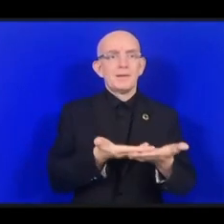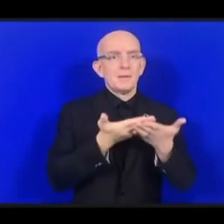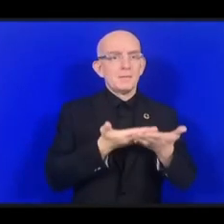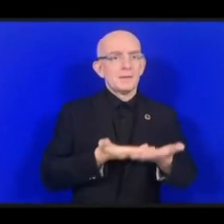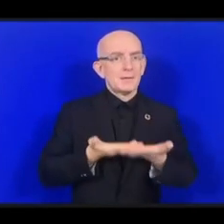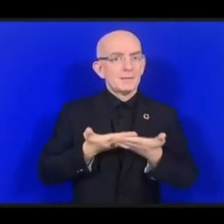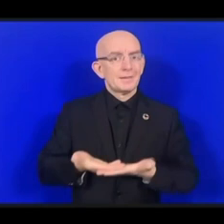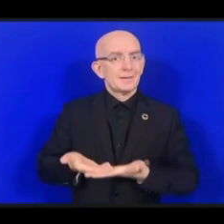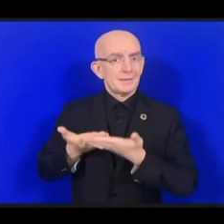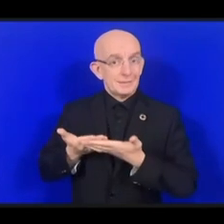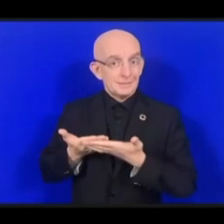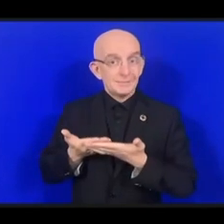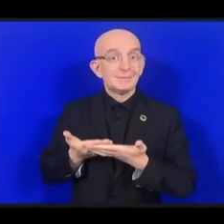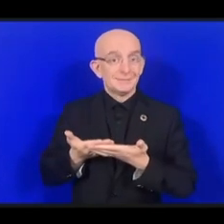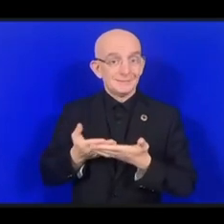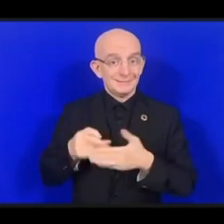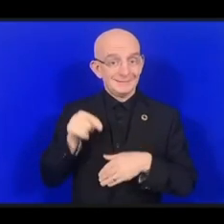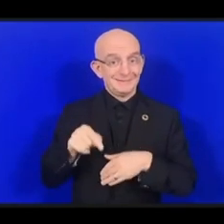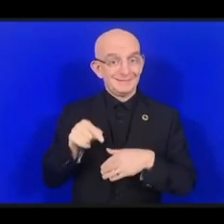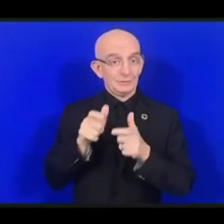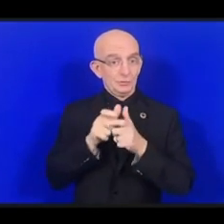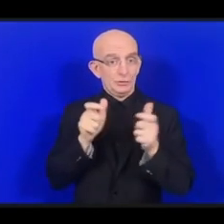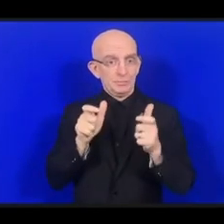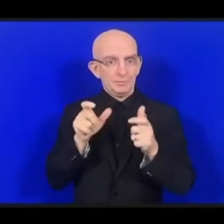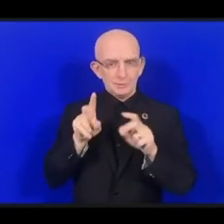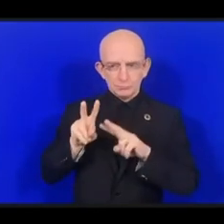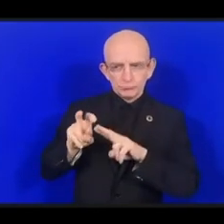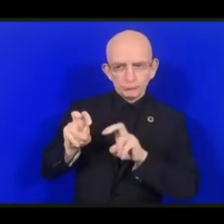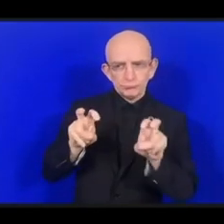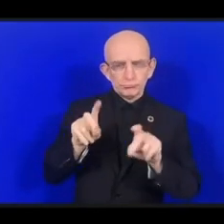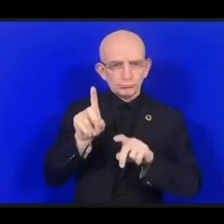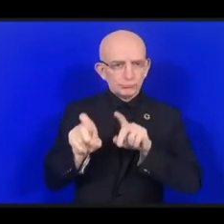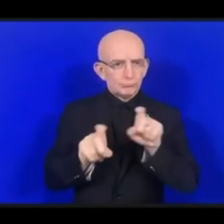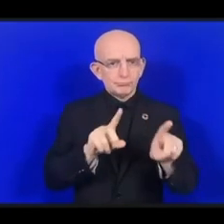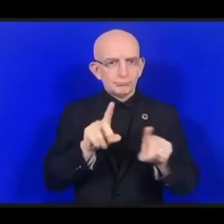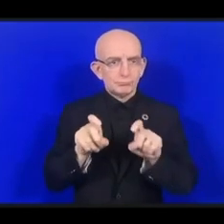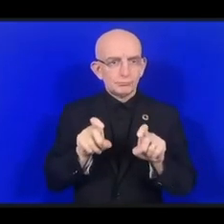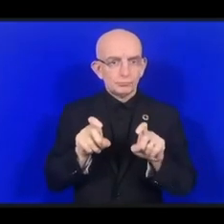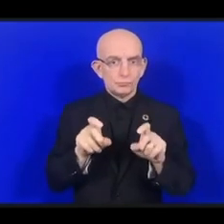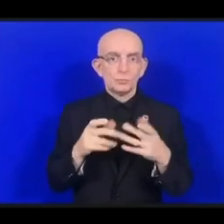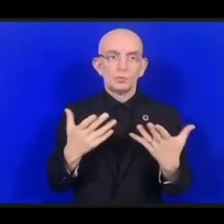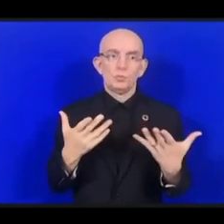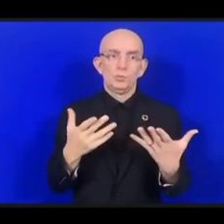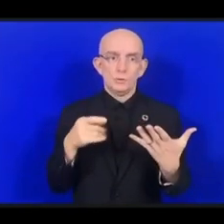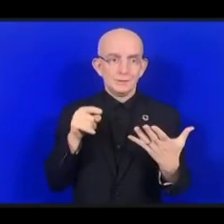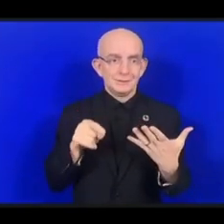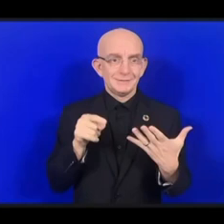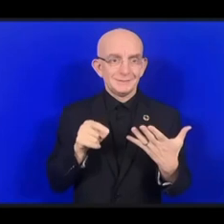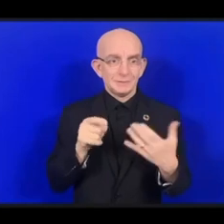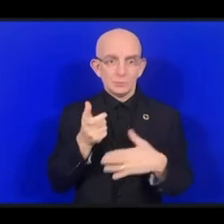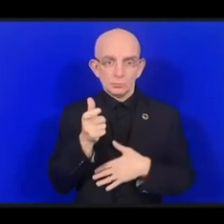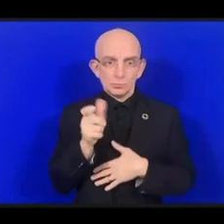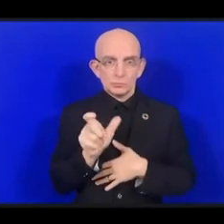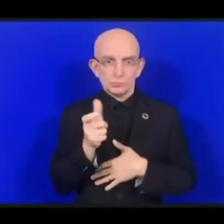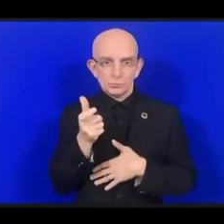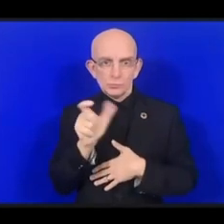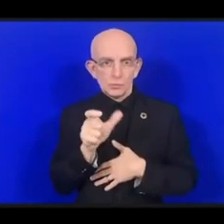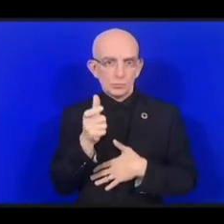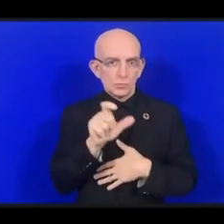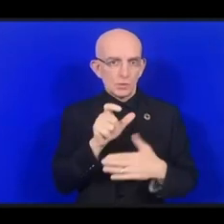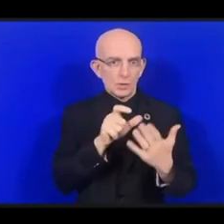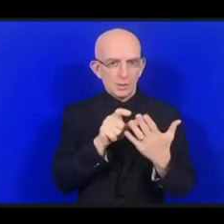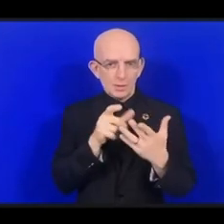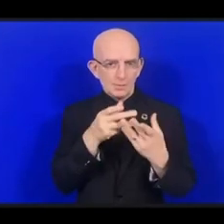المرات التي استخدمت فيها كلمه كيزونا في مقالات مختلفه في الصحف على الانترنت في